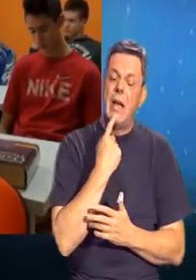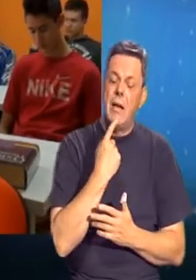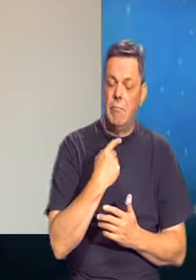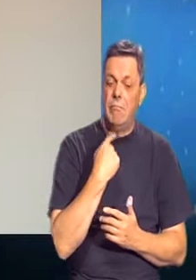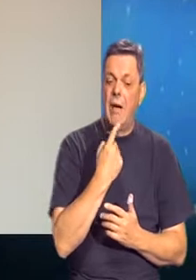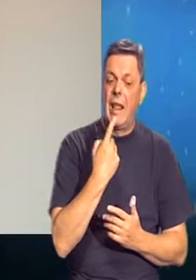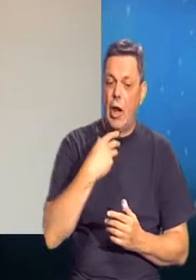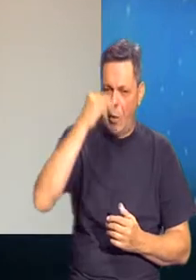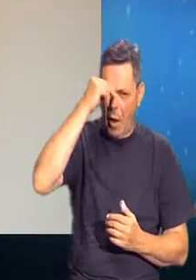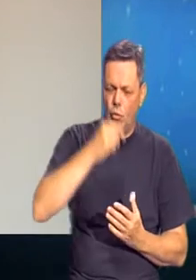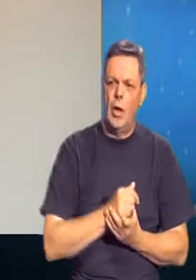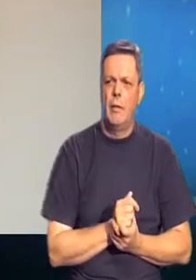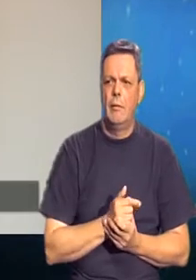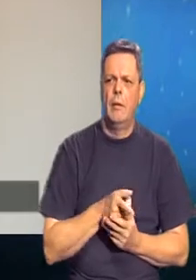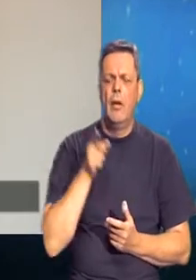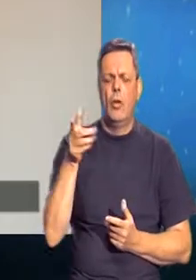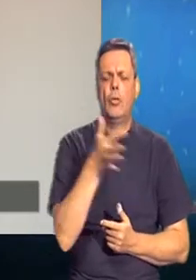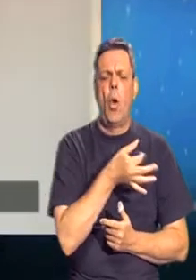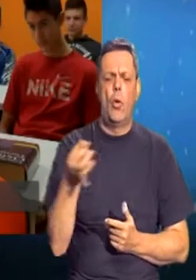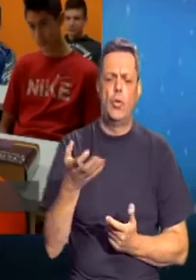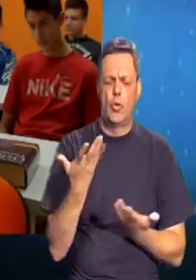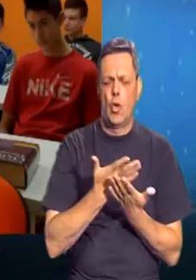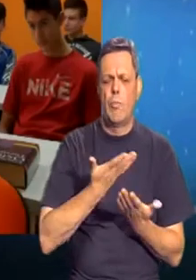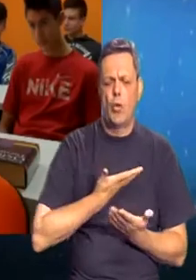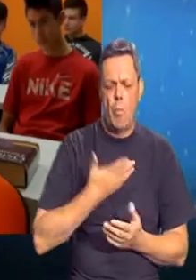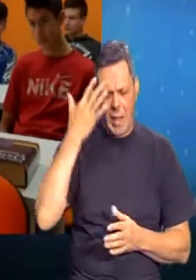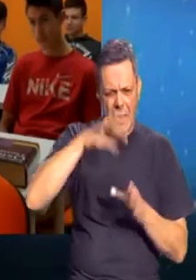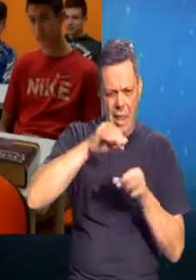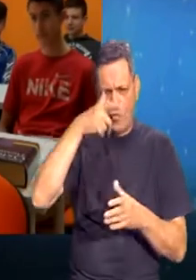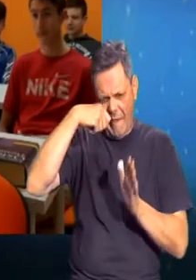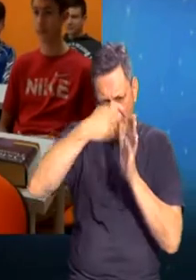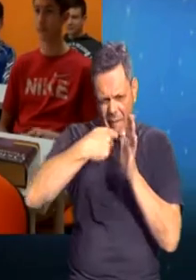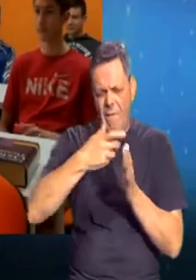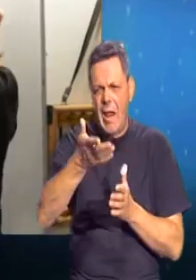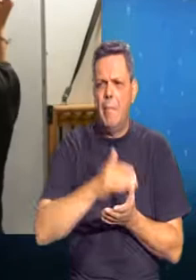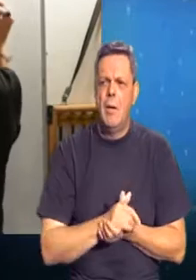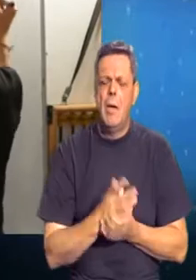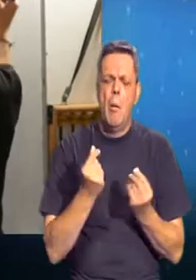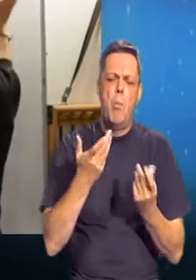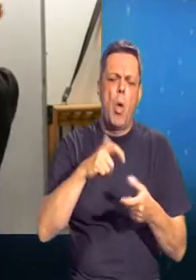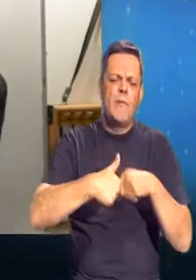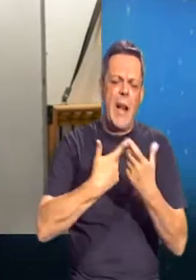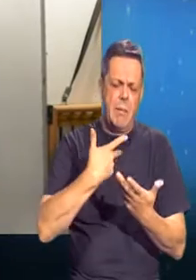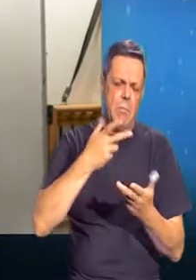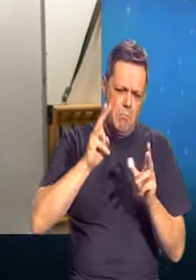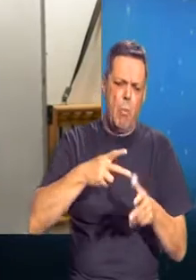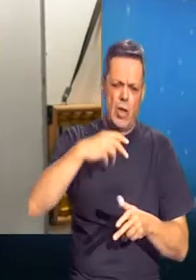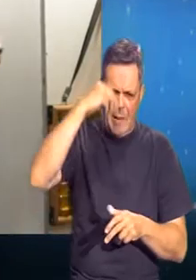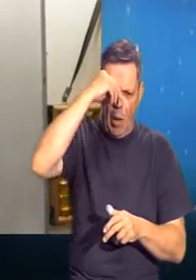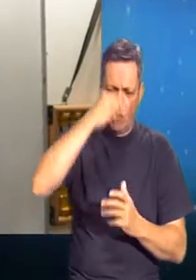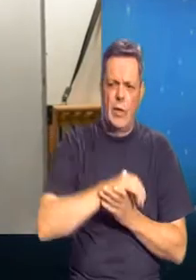koje nismo znali. Odlično je to što smo dobili ideju na to snimanje filma. Puno se toga i nauči